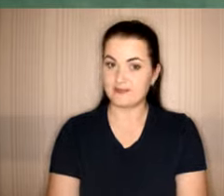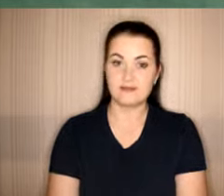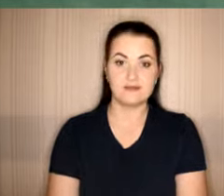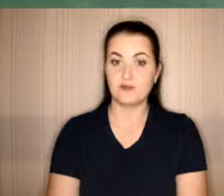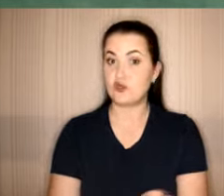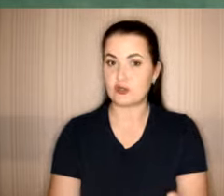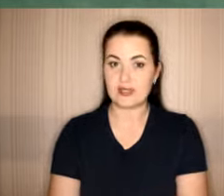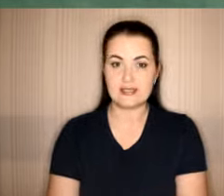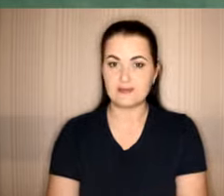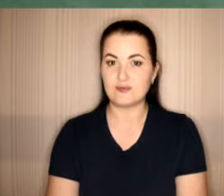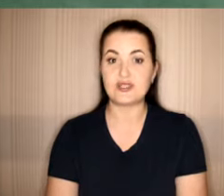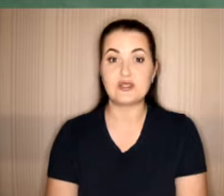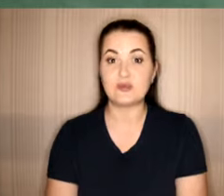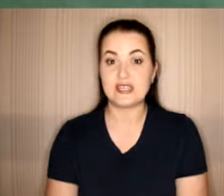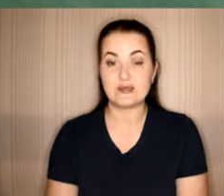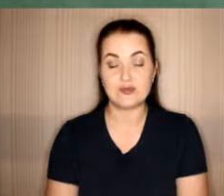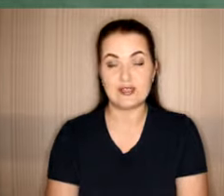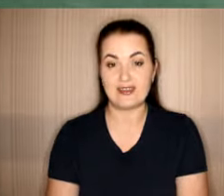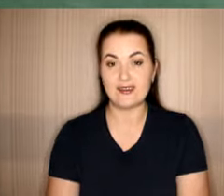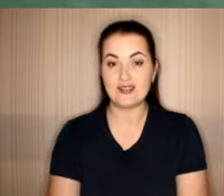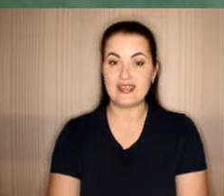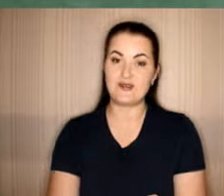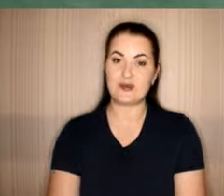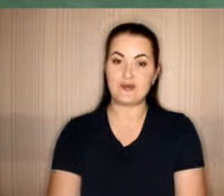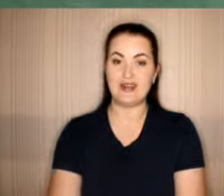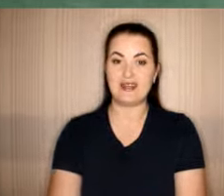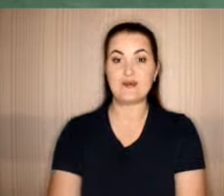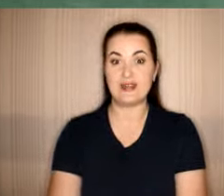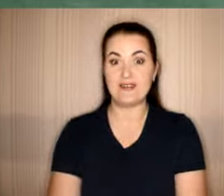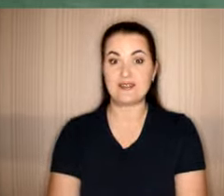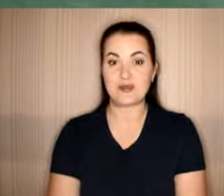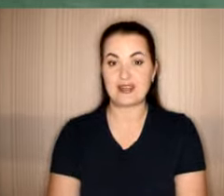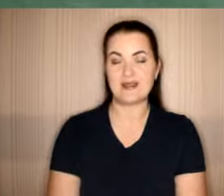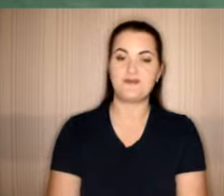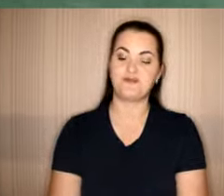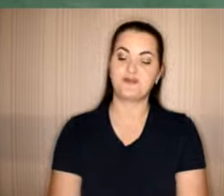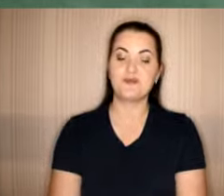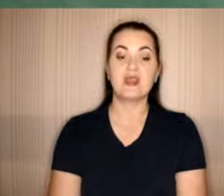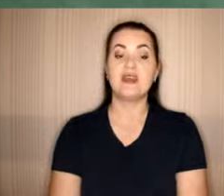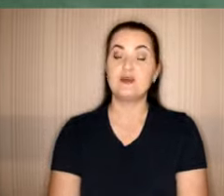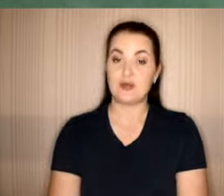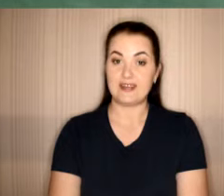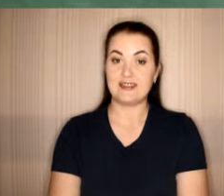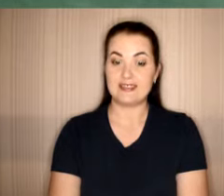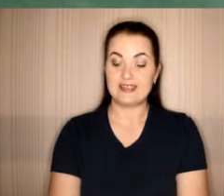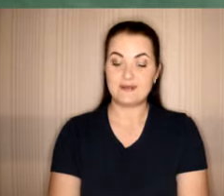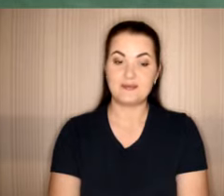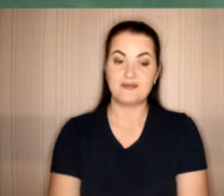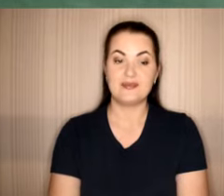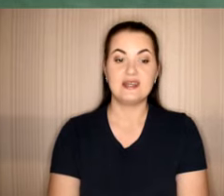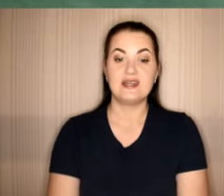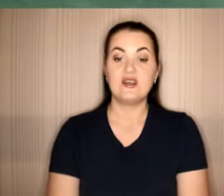суниці, чорниці. Можете дописати будь-які ягоди, які ви полюбляєте або які ви збираєте. Поїхали